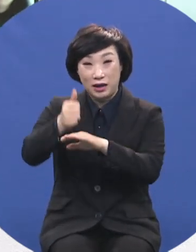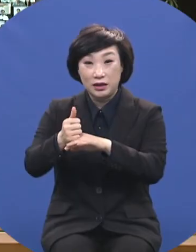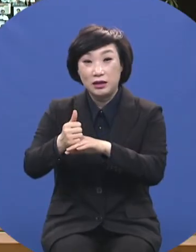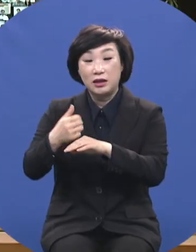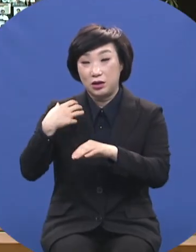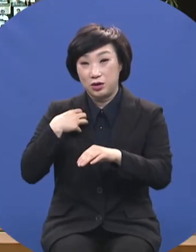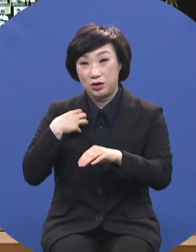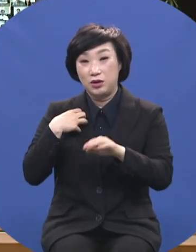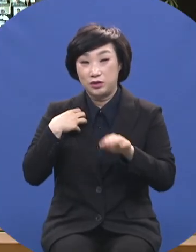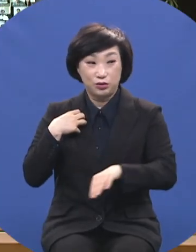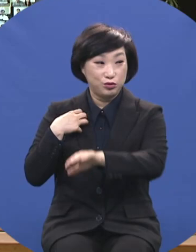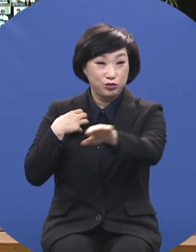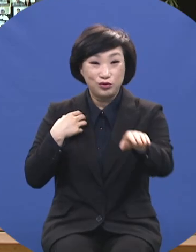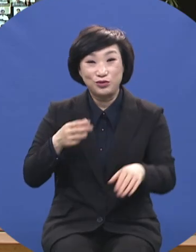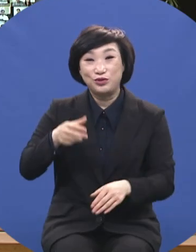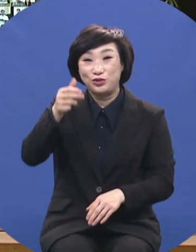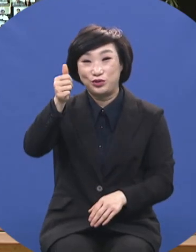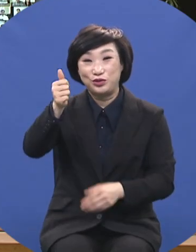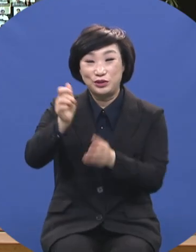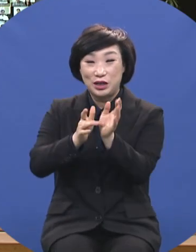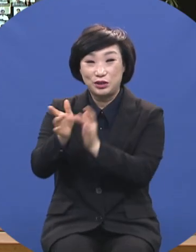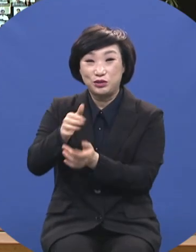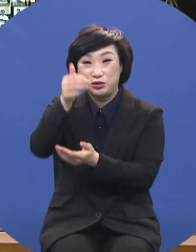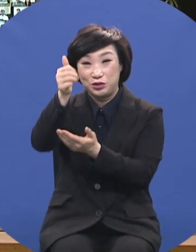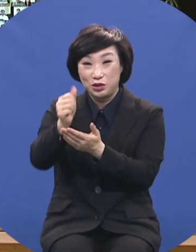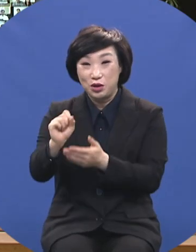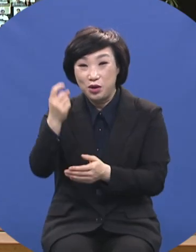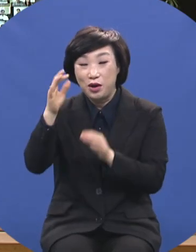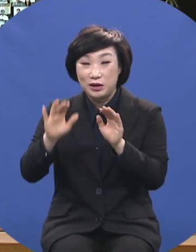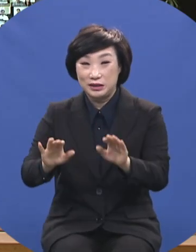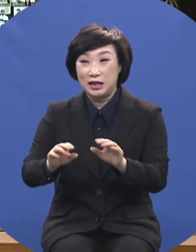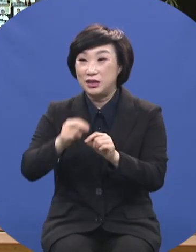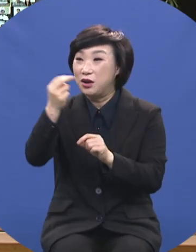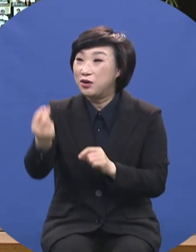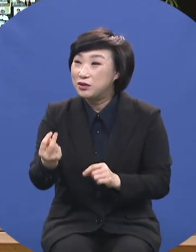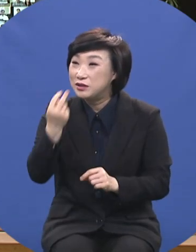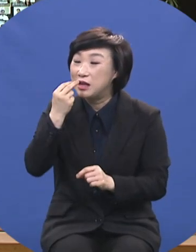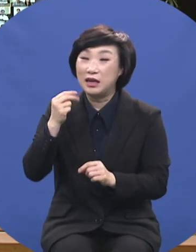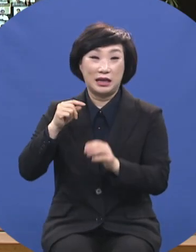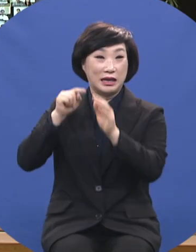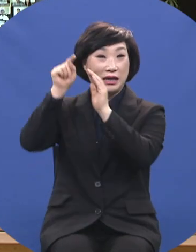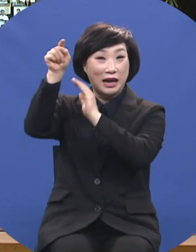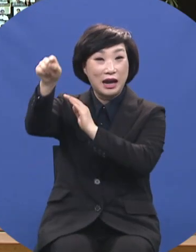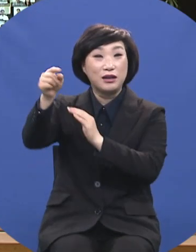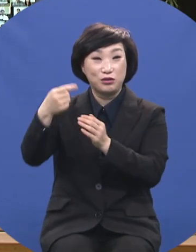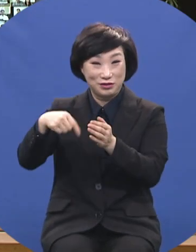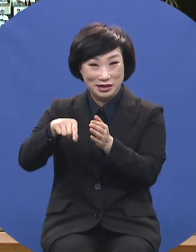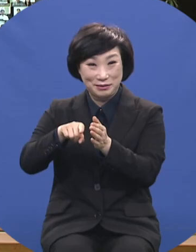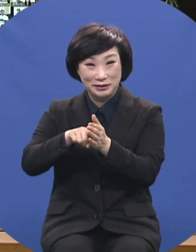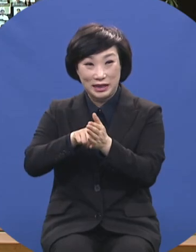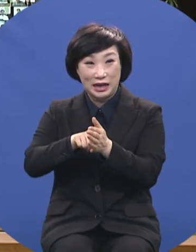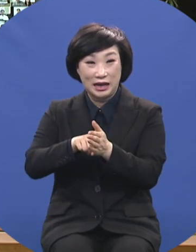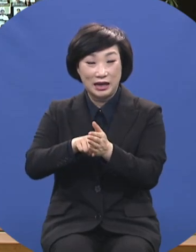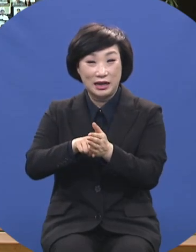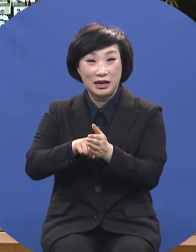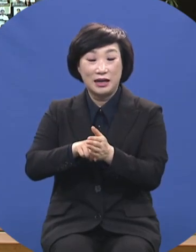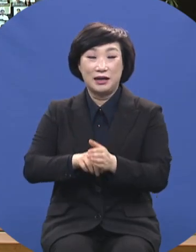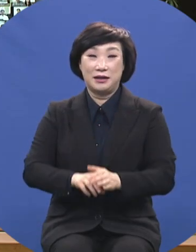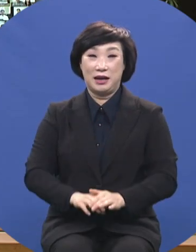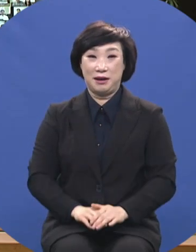왕노릇하여 우리 주 그리스도로 말미암아 영생에 이르게 하려는 것이다.